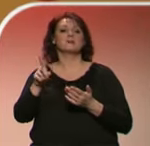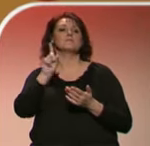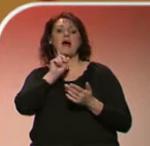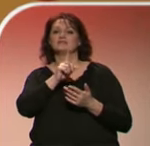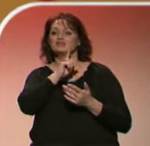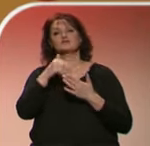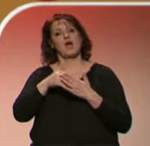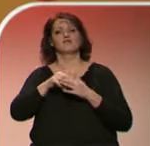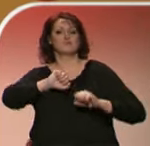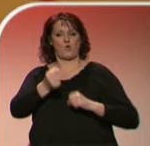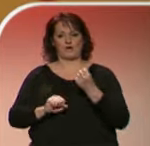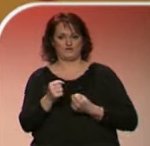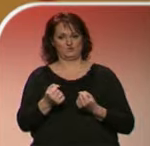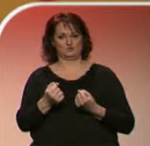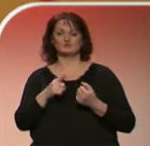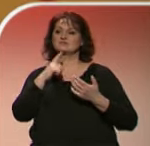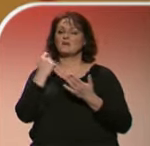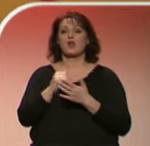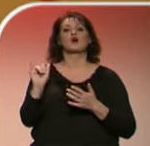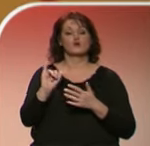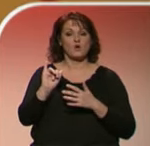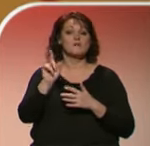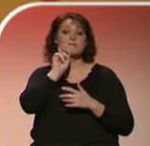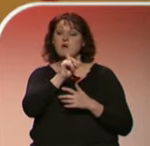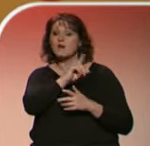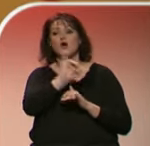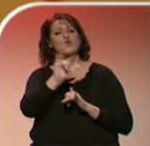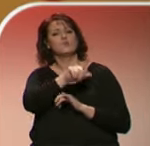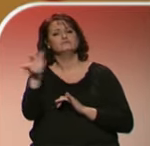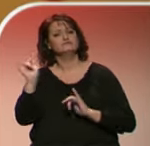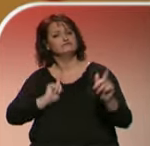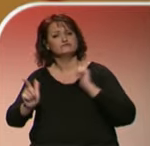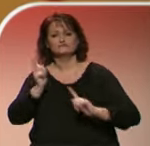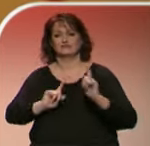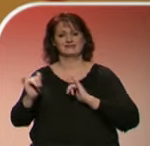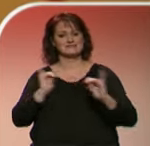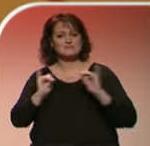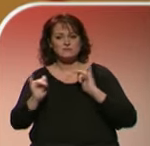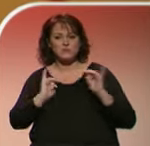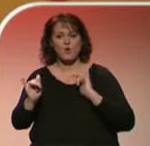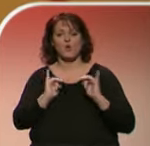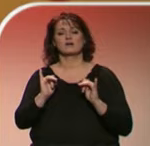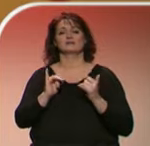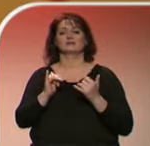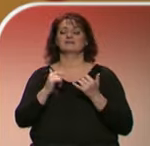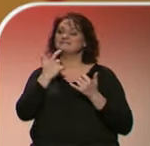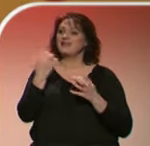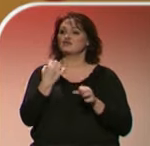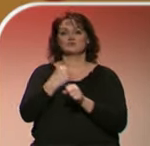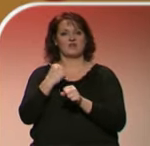v pohybu. A je to pro maminky, které mají rádi sport, které mají chuť něco na té mateřské dělat